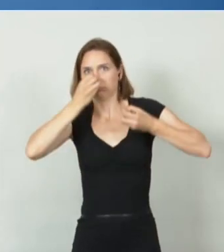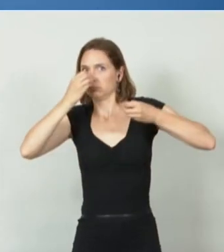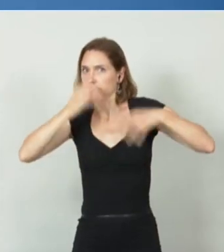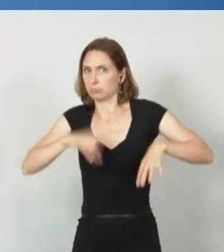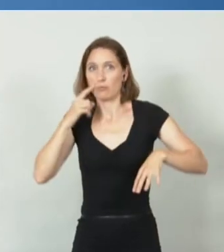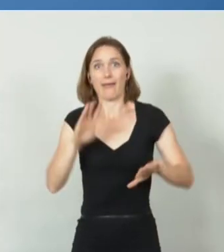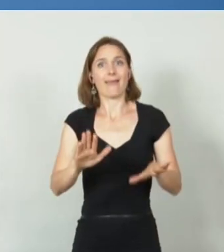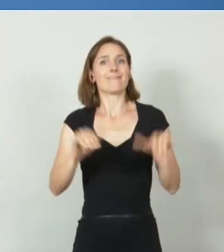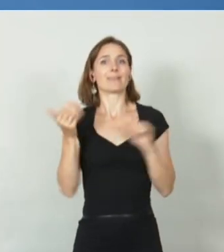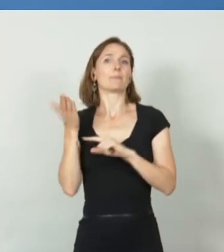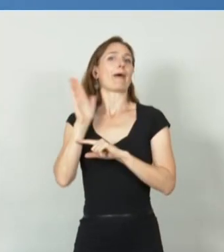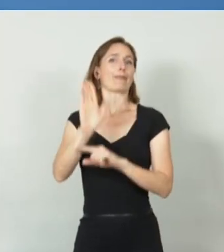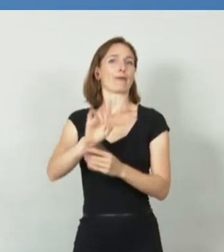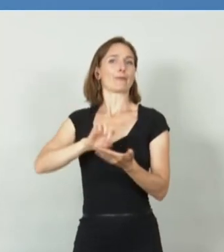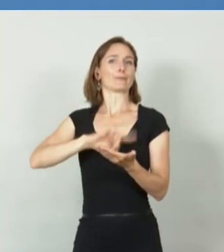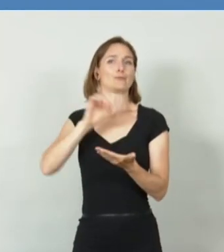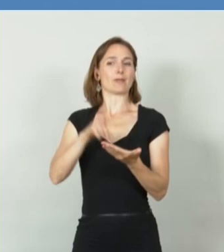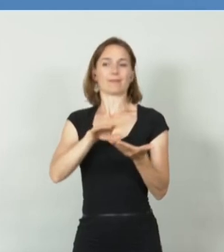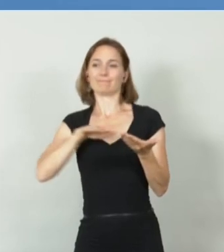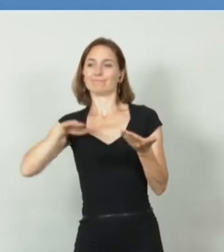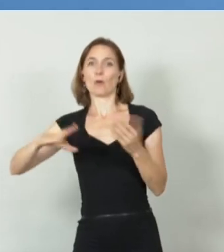à défendre le réaliser